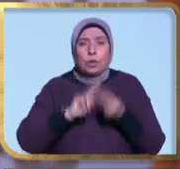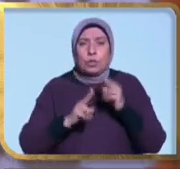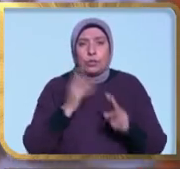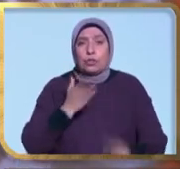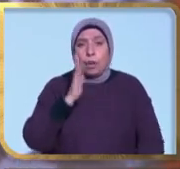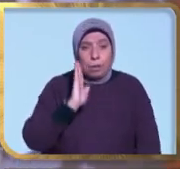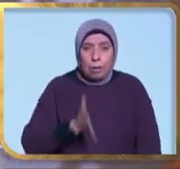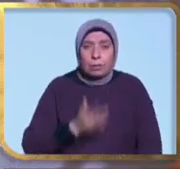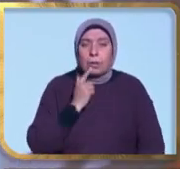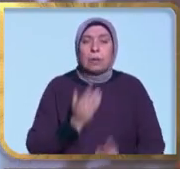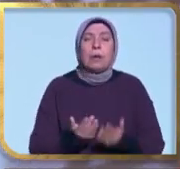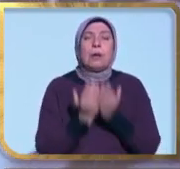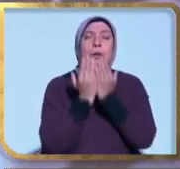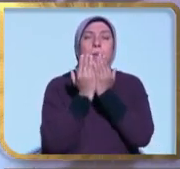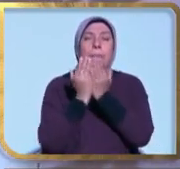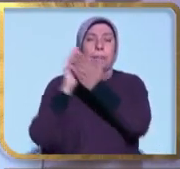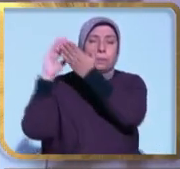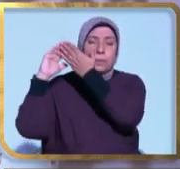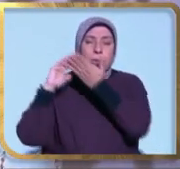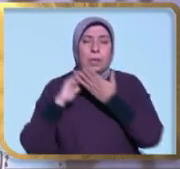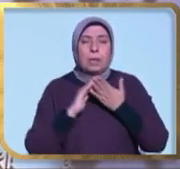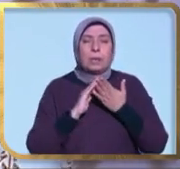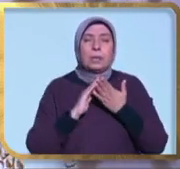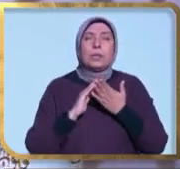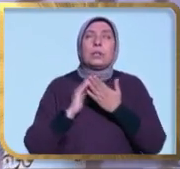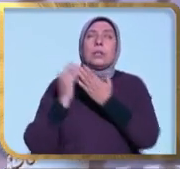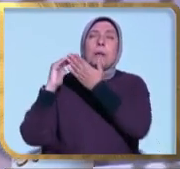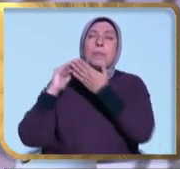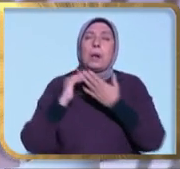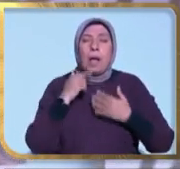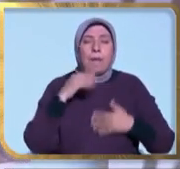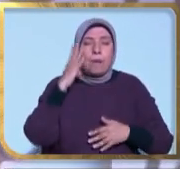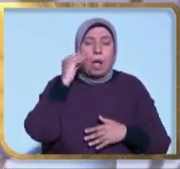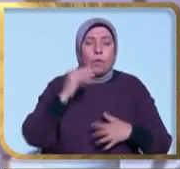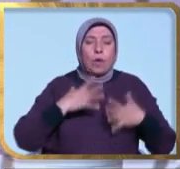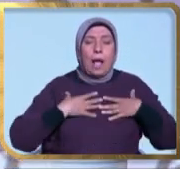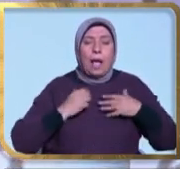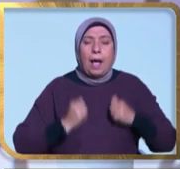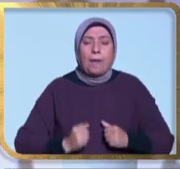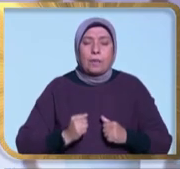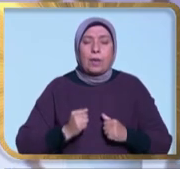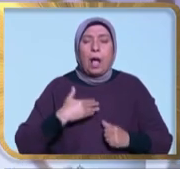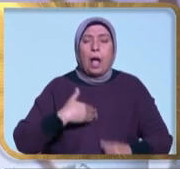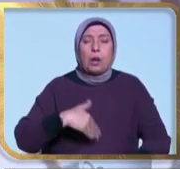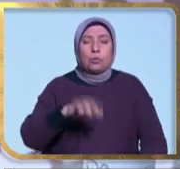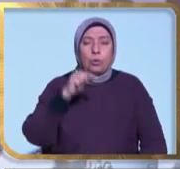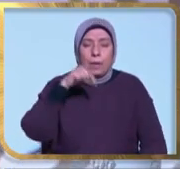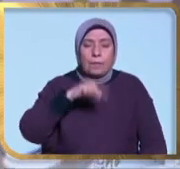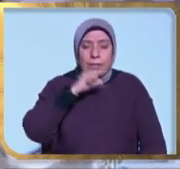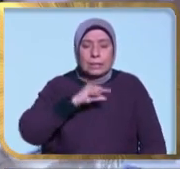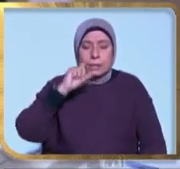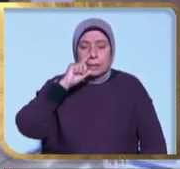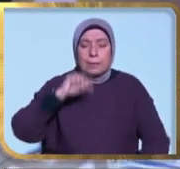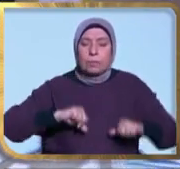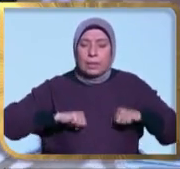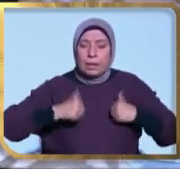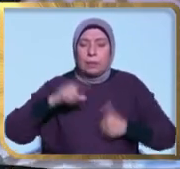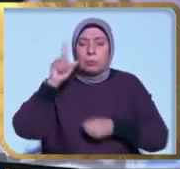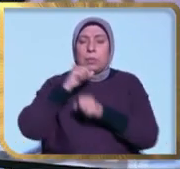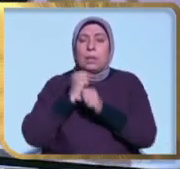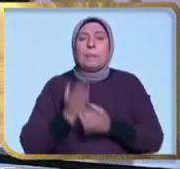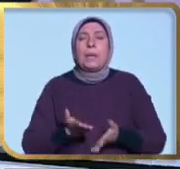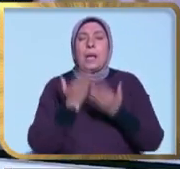قدير نسالك نسالك يا الله العفو والعافيه والم الفات الدائمه في الدين والدنيا